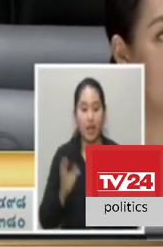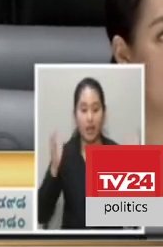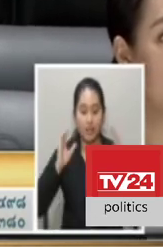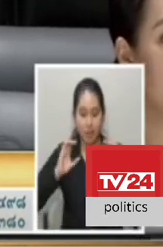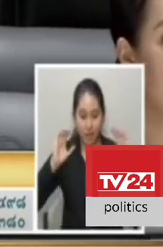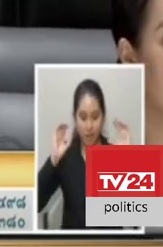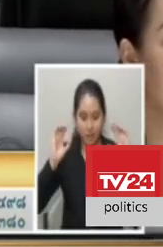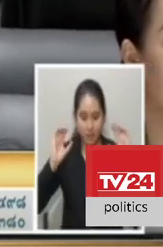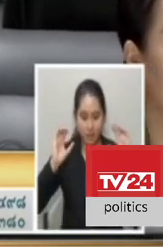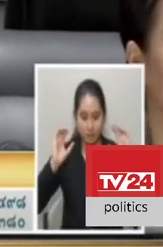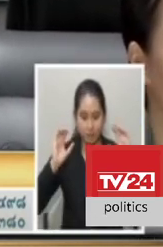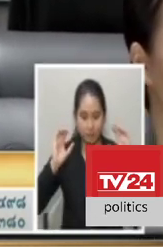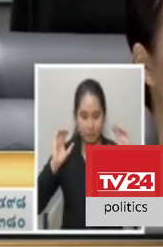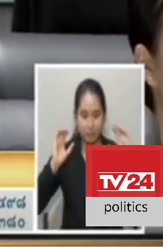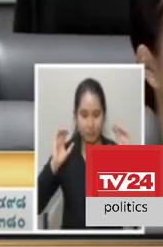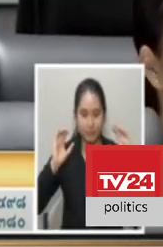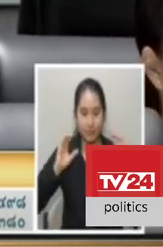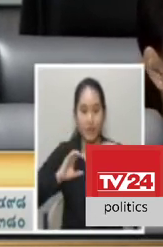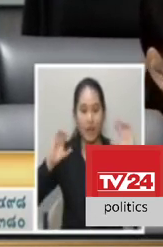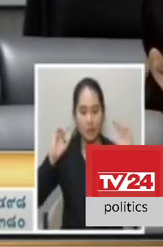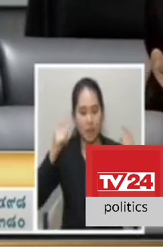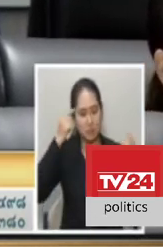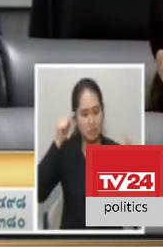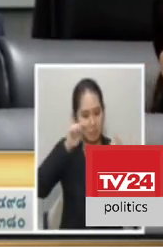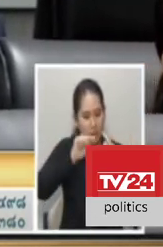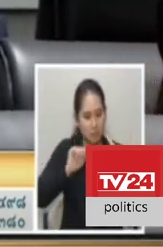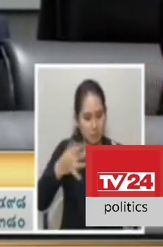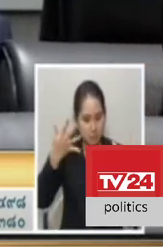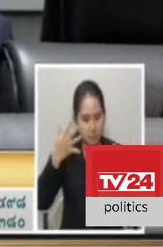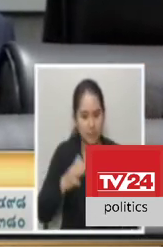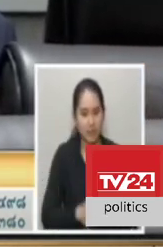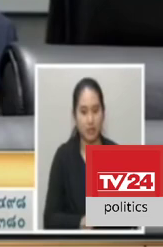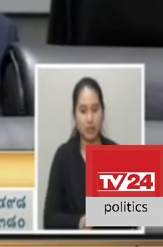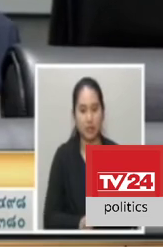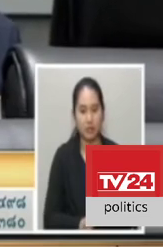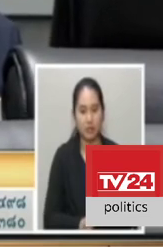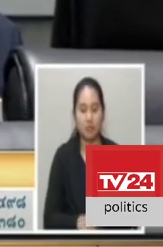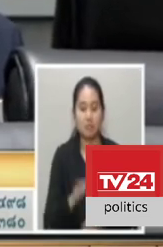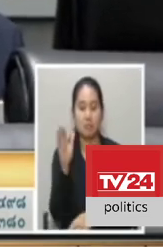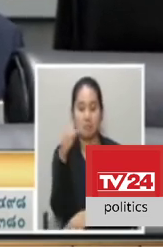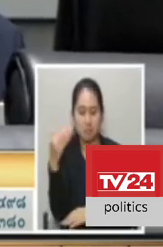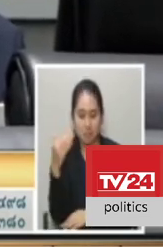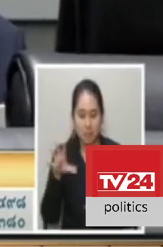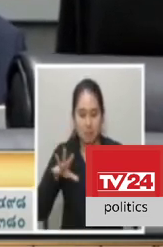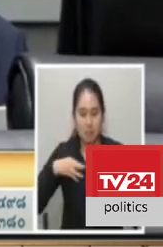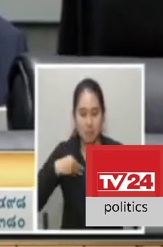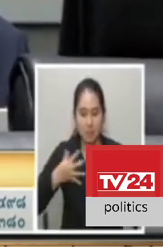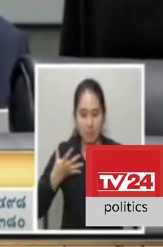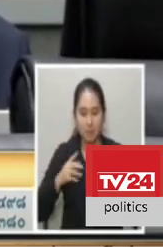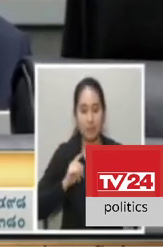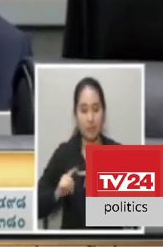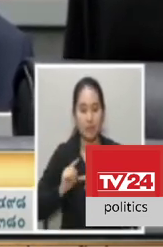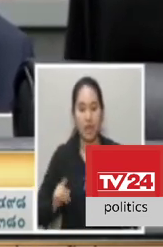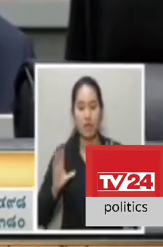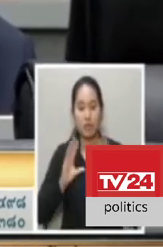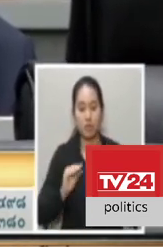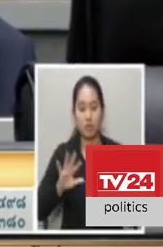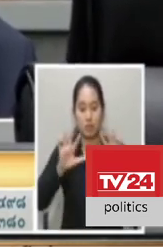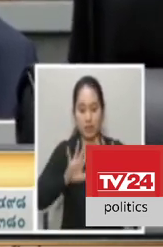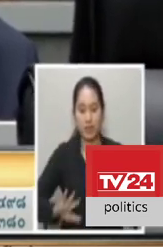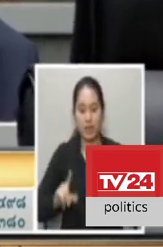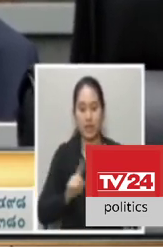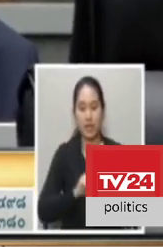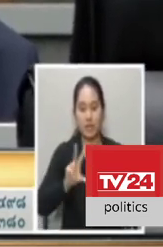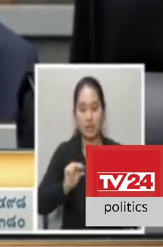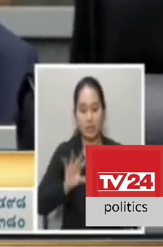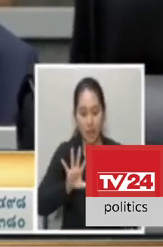ลที่ขาดวิสัยทัศน์ขาดการยอมรับจากนานาประเทศทำให้การประชุมสุดยอดอาเซียนครั้งที่35ใน